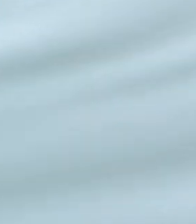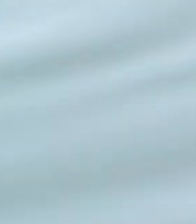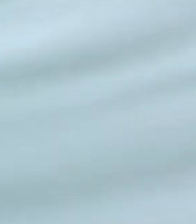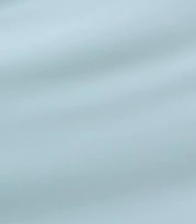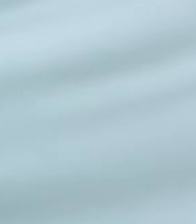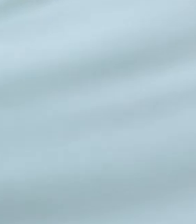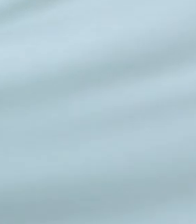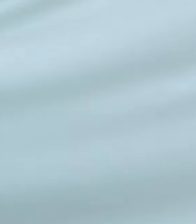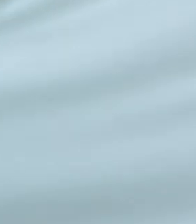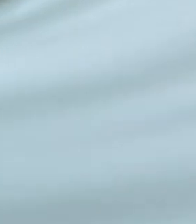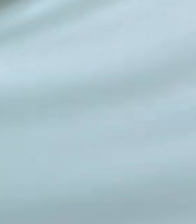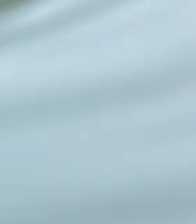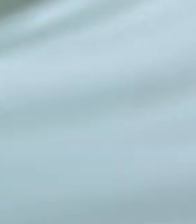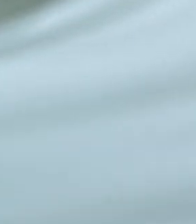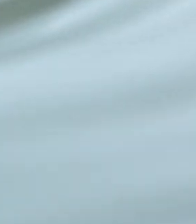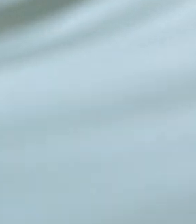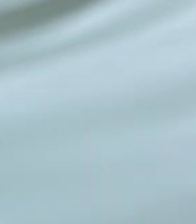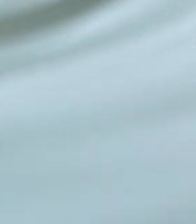으